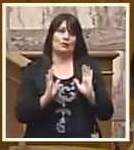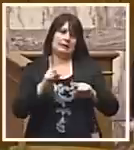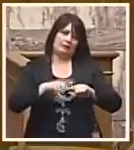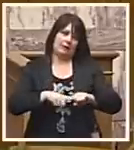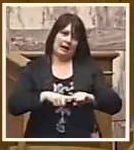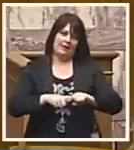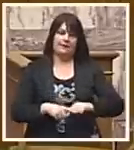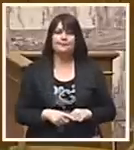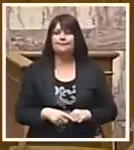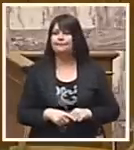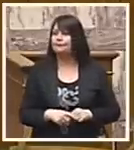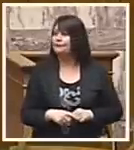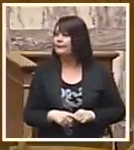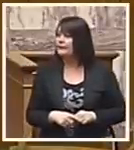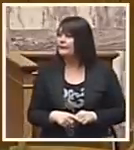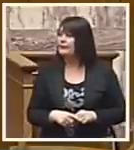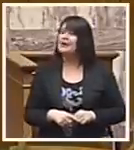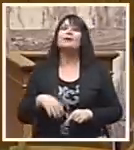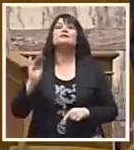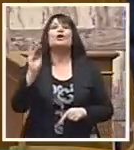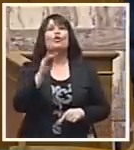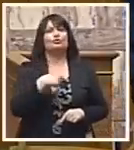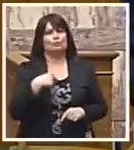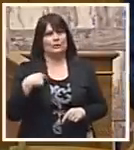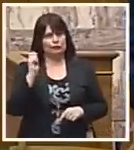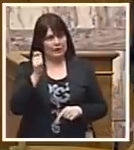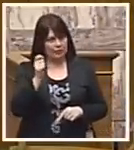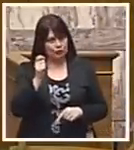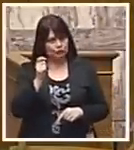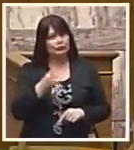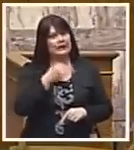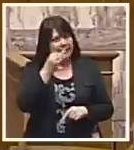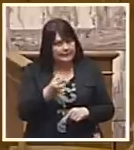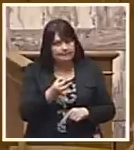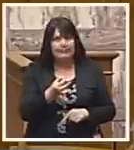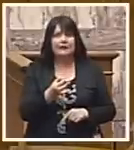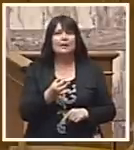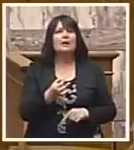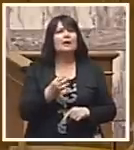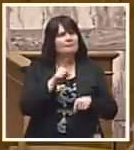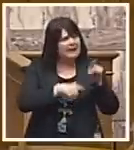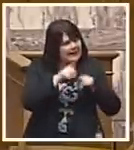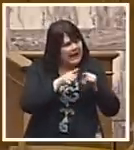Αλλά σας κατέθεσα και σε όλους τους αρχηγούς και τα σημεία σύγκλησης.